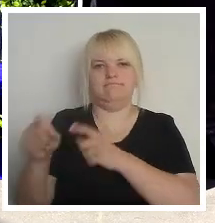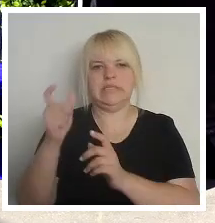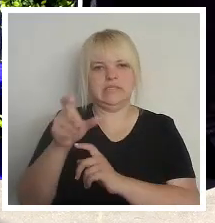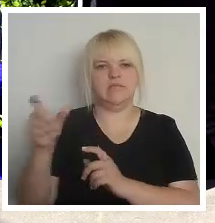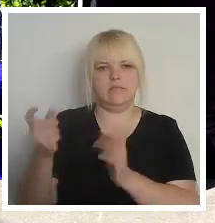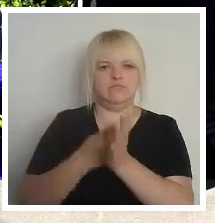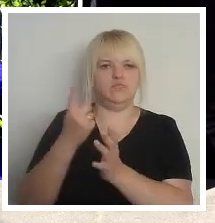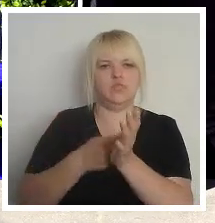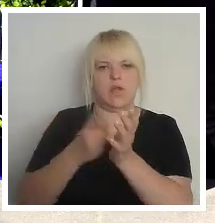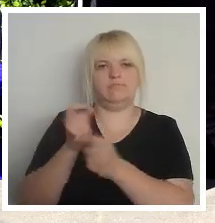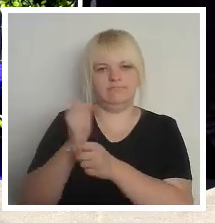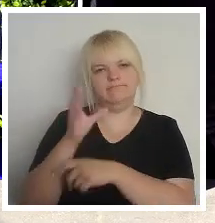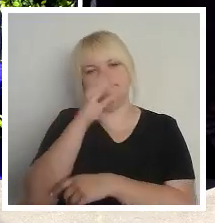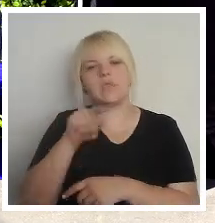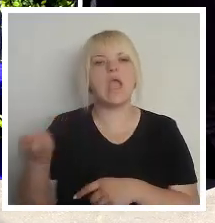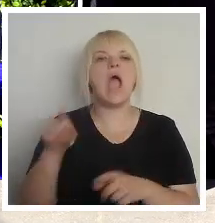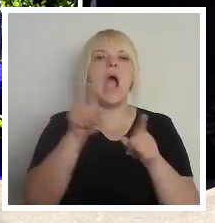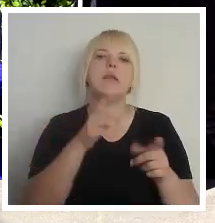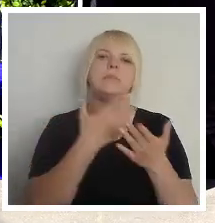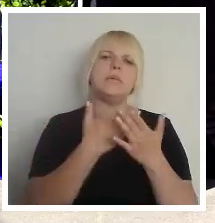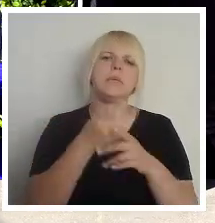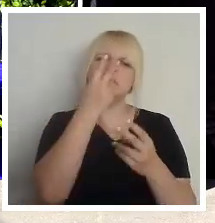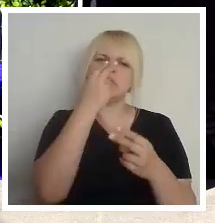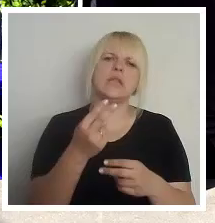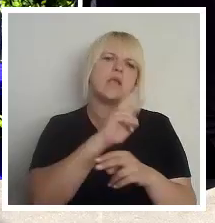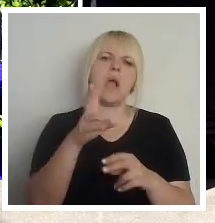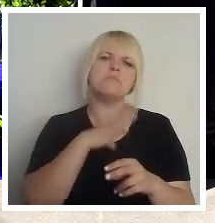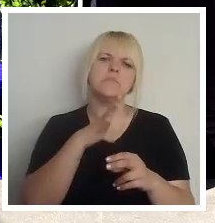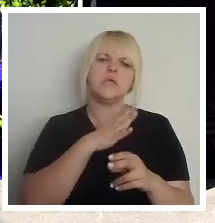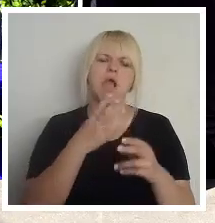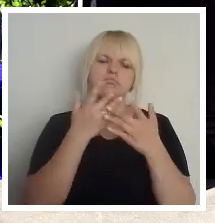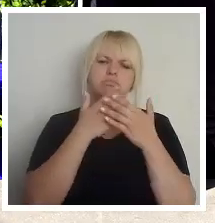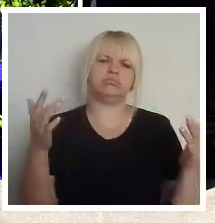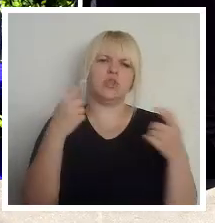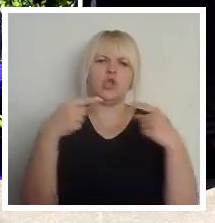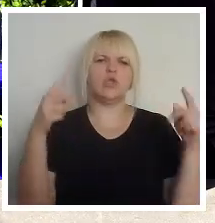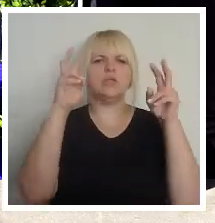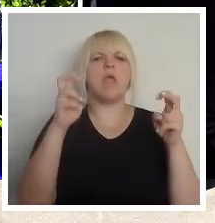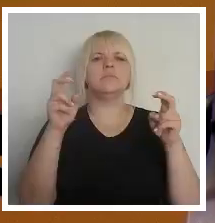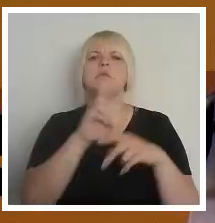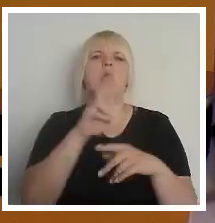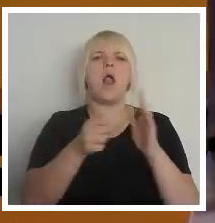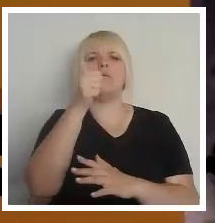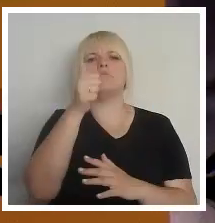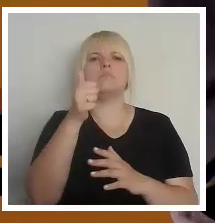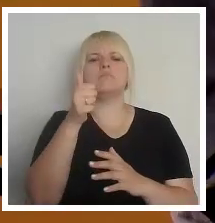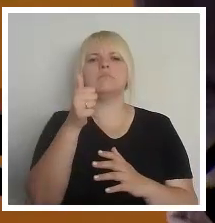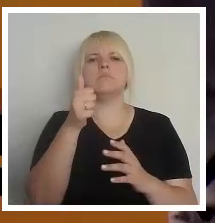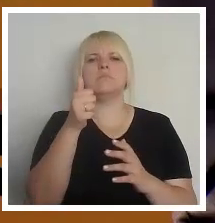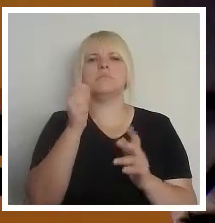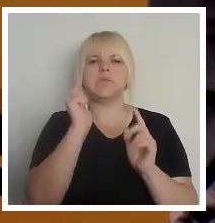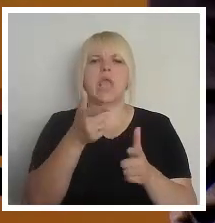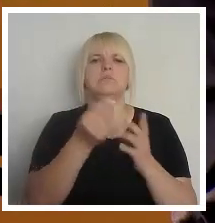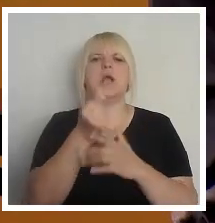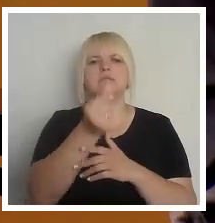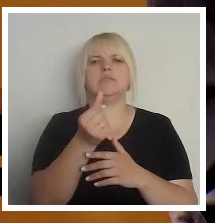sīkāk, šajā pētījumā bija arī izklāstīts tās tēmas, par kurām interesētu lasīt maksas saturu, tas nebūs uz ekrāna, bet jūs varat man ticēt,